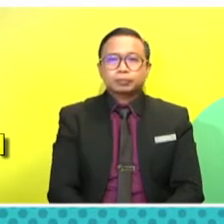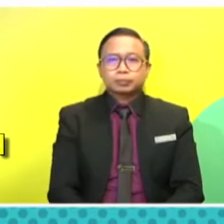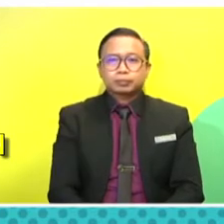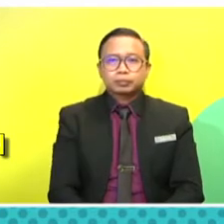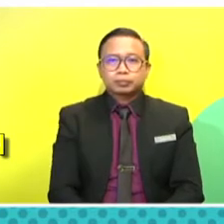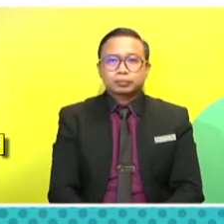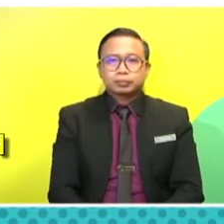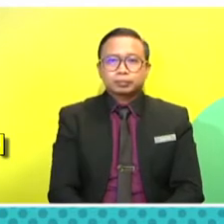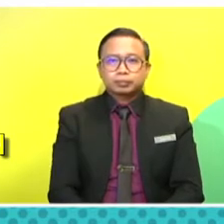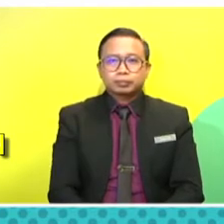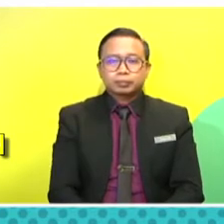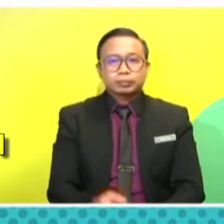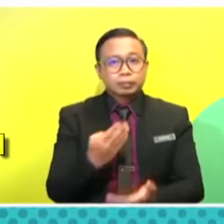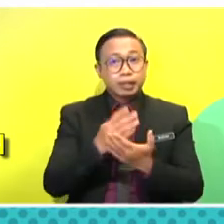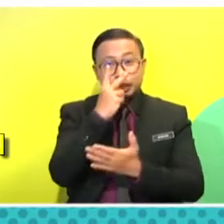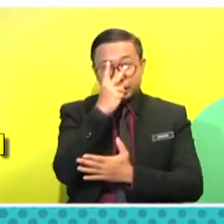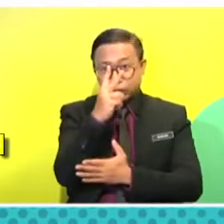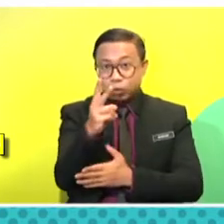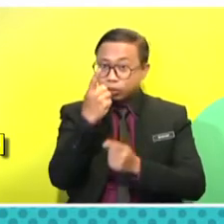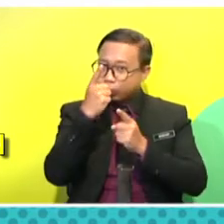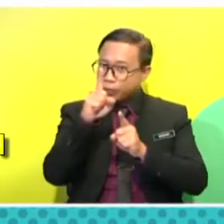betul. Baik, kita lihat jawapannya bersama-sama.